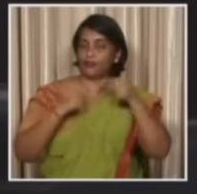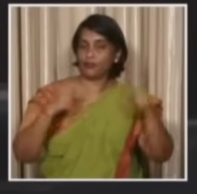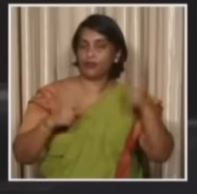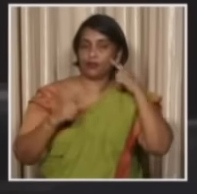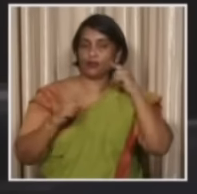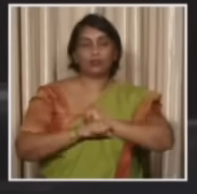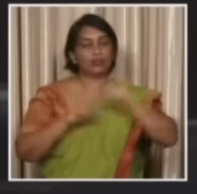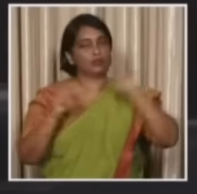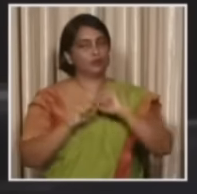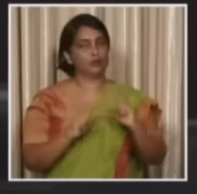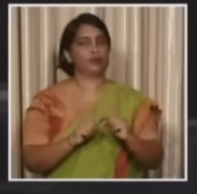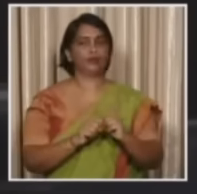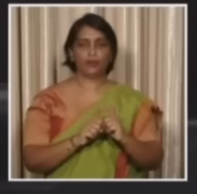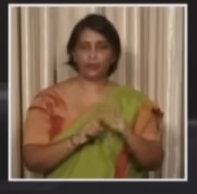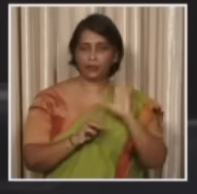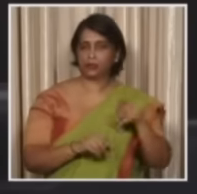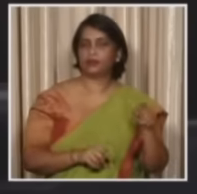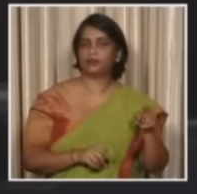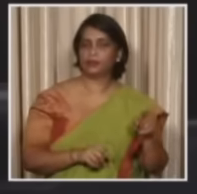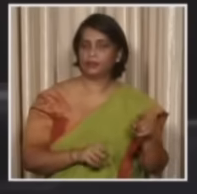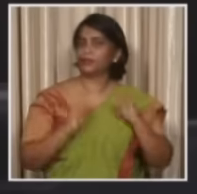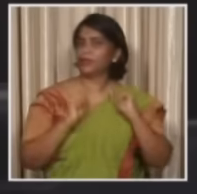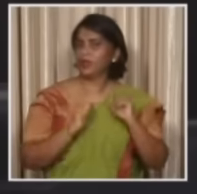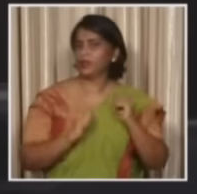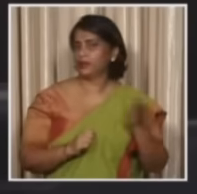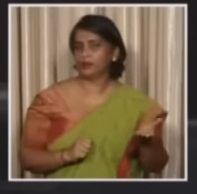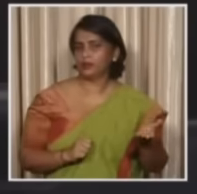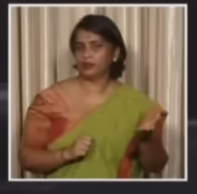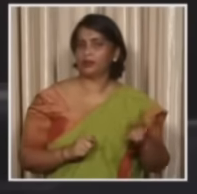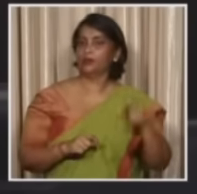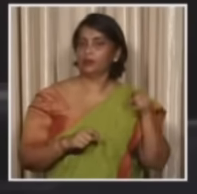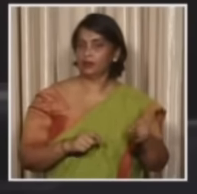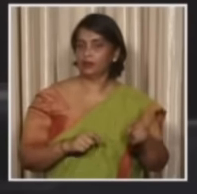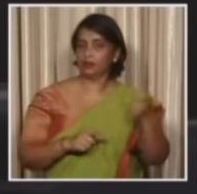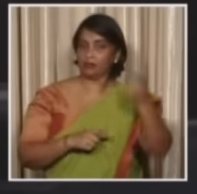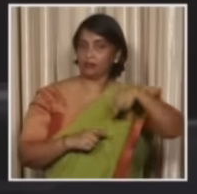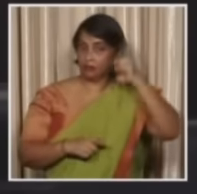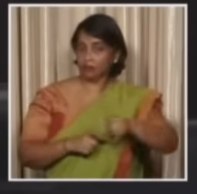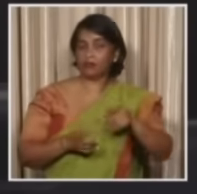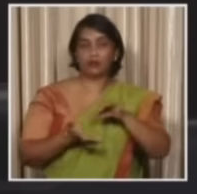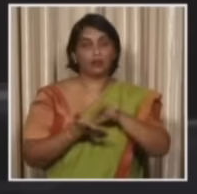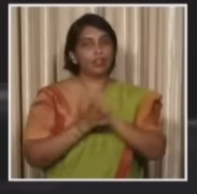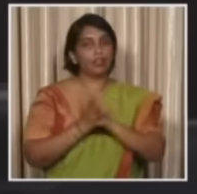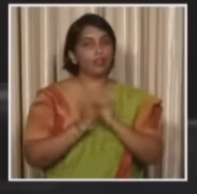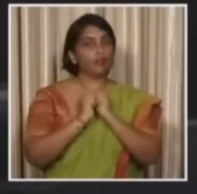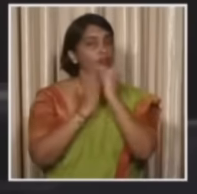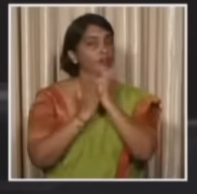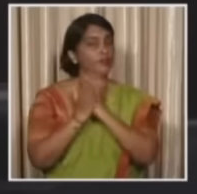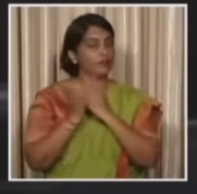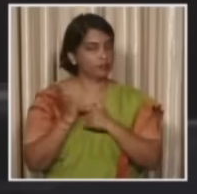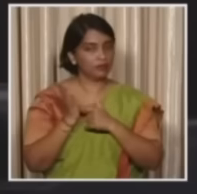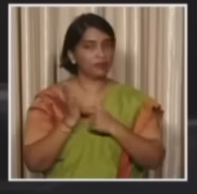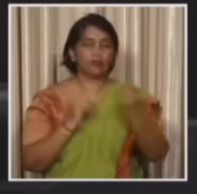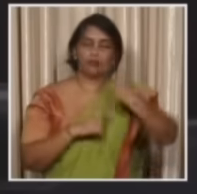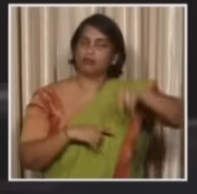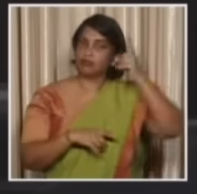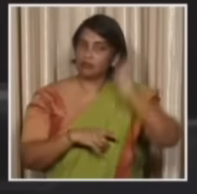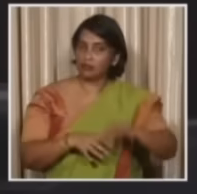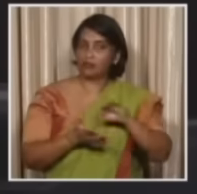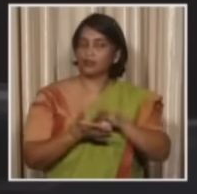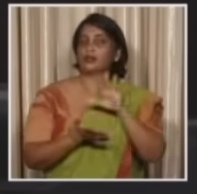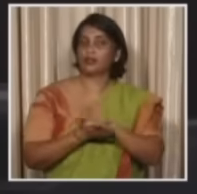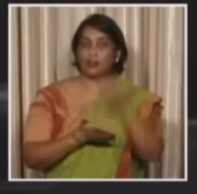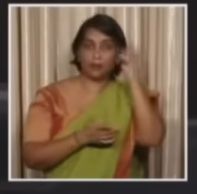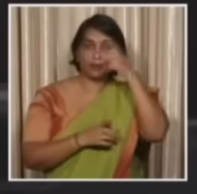දැවැන්ත උද්ඝෝෂණයක් ලෑස්ති කරලා තියෙනවා. ඉතින් ඇයි මේ එකඟතාවයෙන් හදාගත්ත සේවා ව්‍යවස්ථාව, එකඟතාවයෙන්